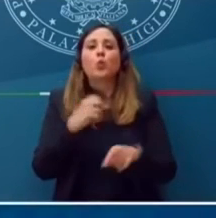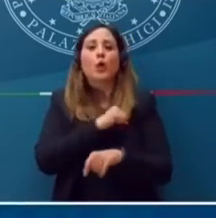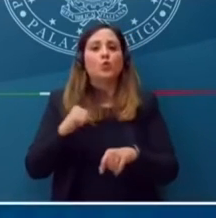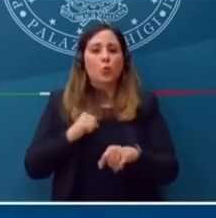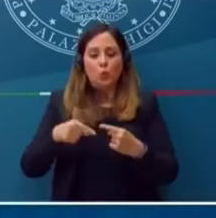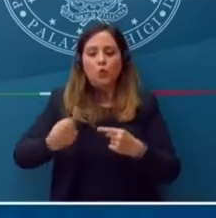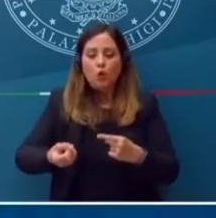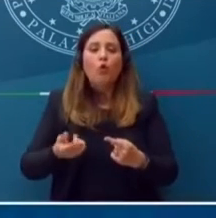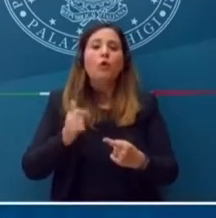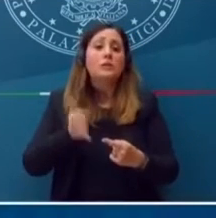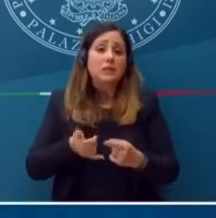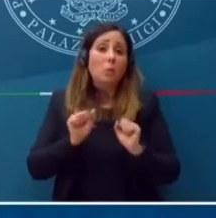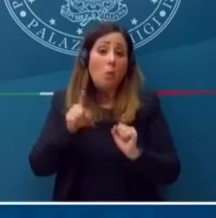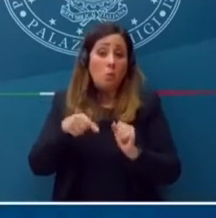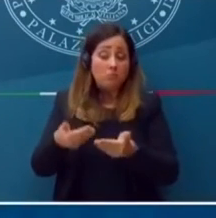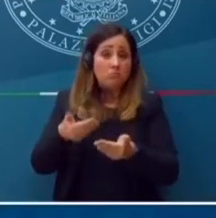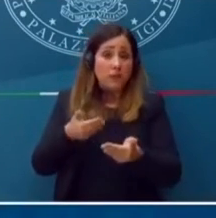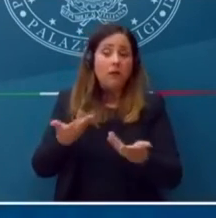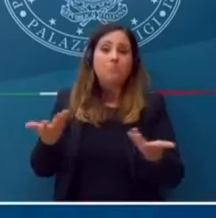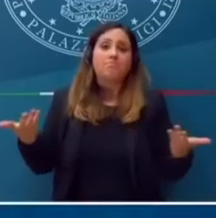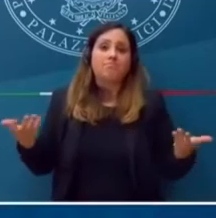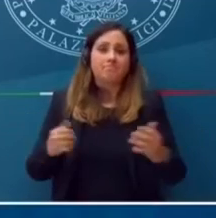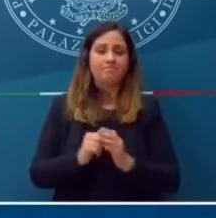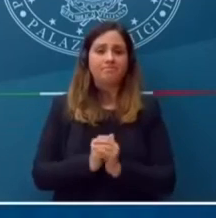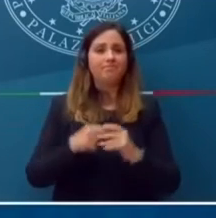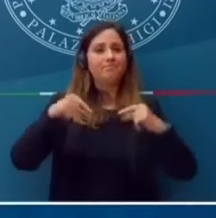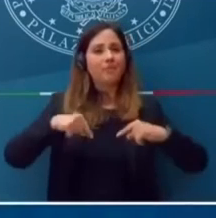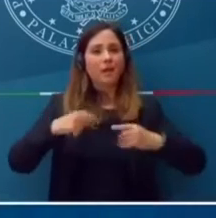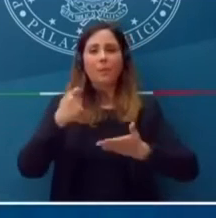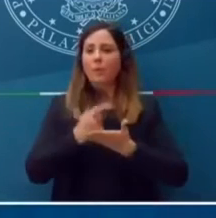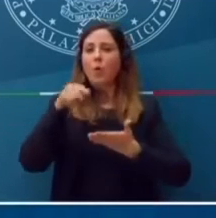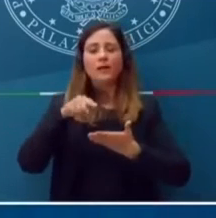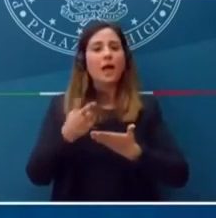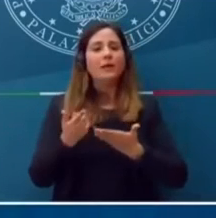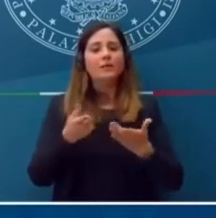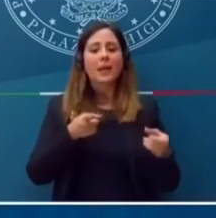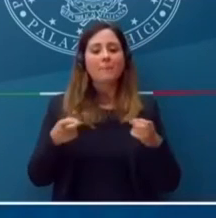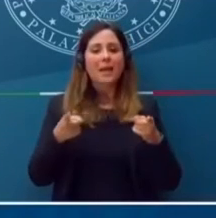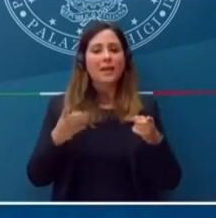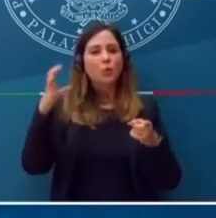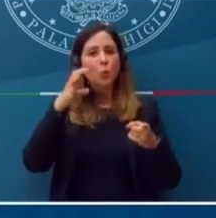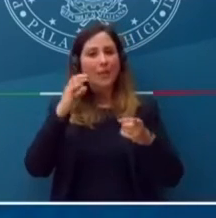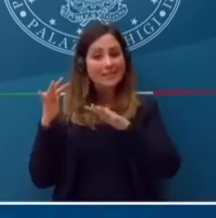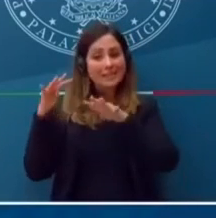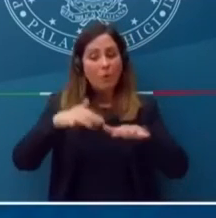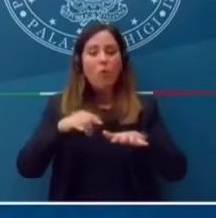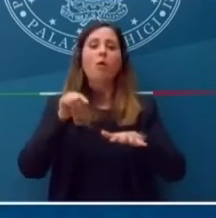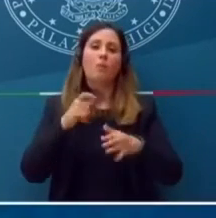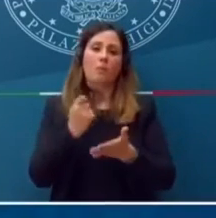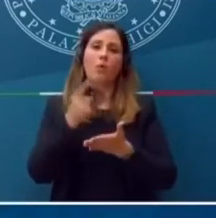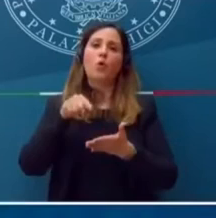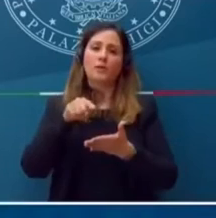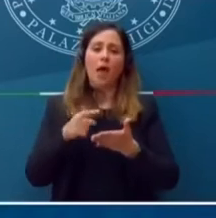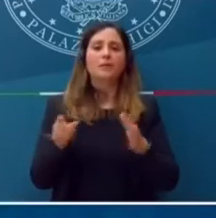Ma cosa importante però è prepararsi alla stagione turistica. Non darla per abbandonata,